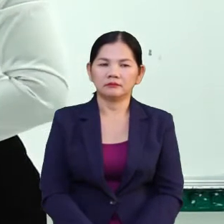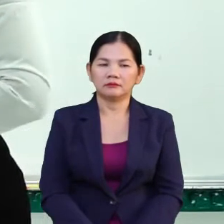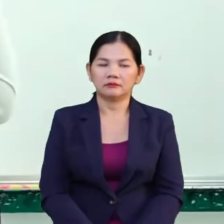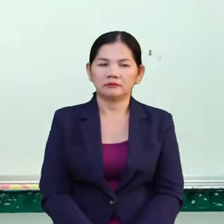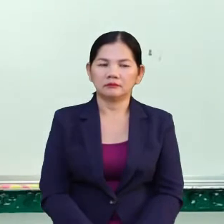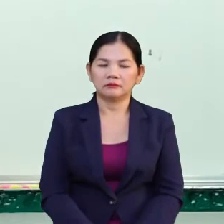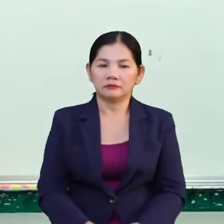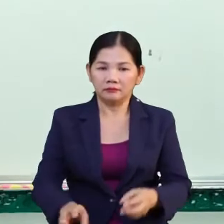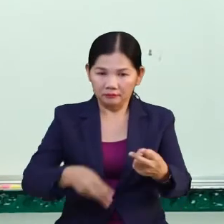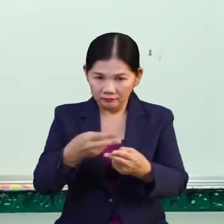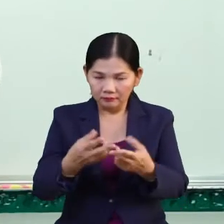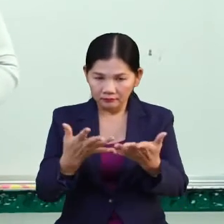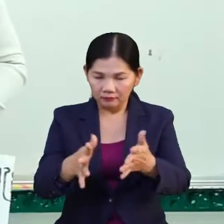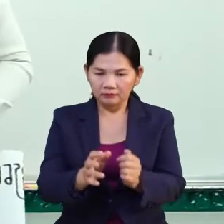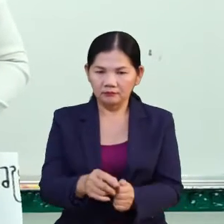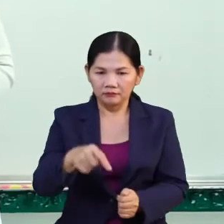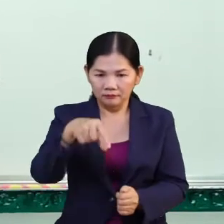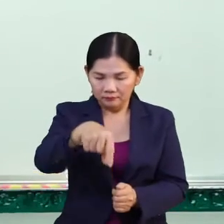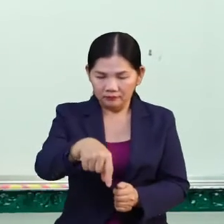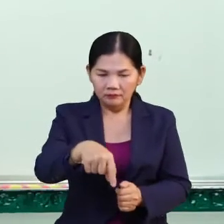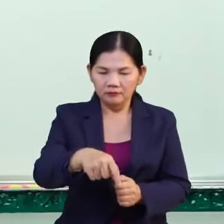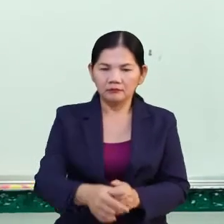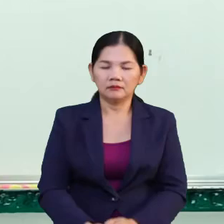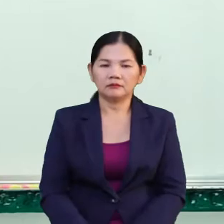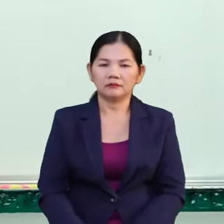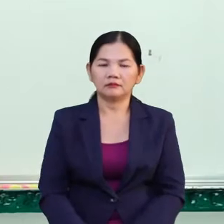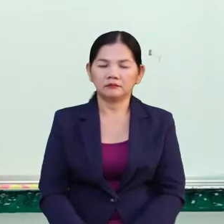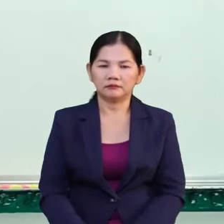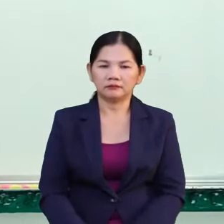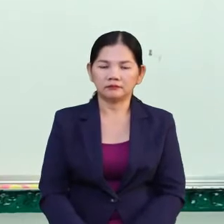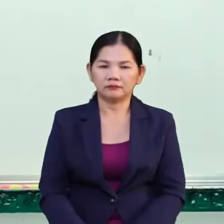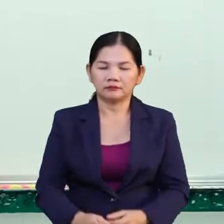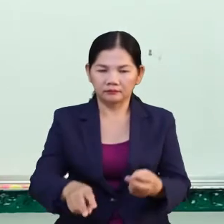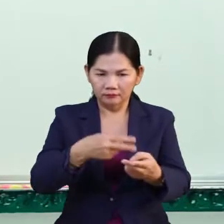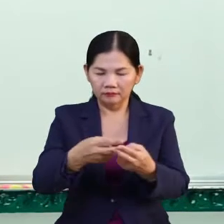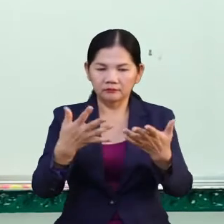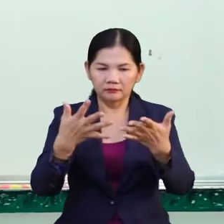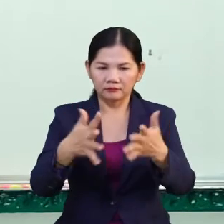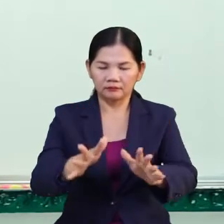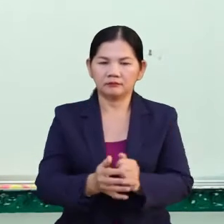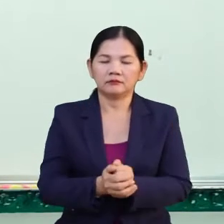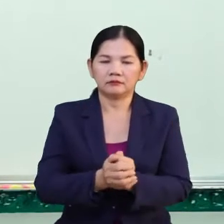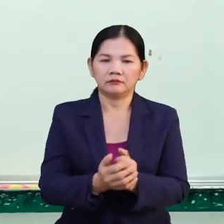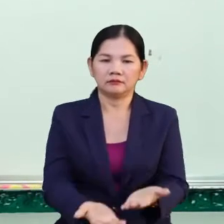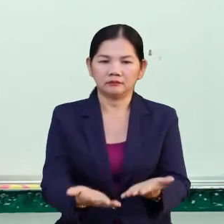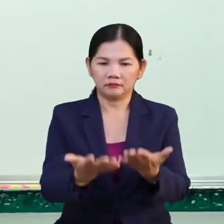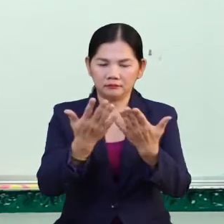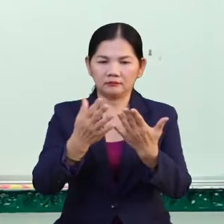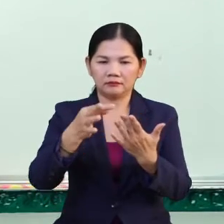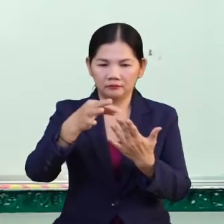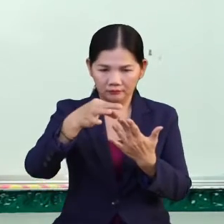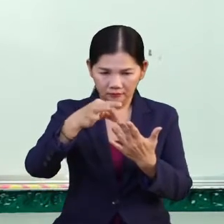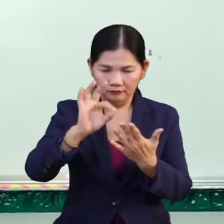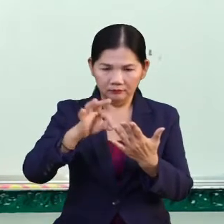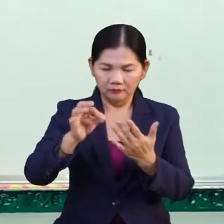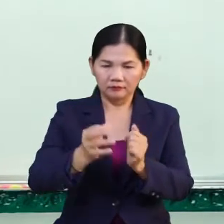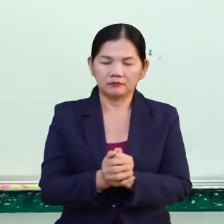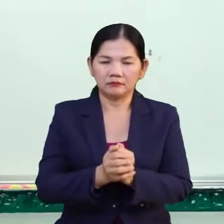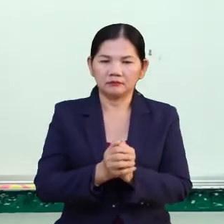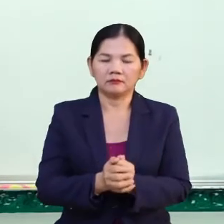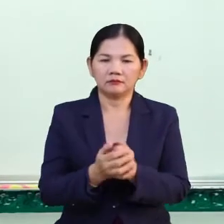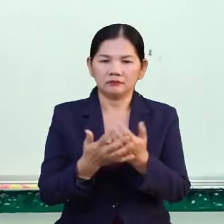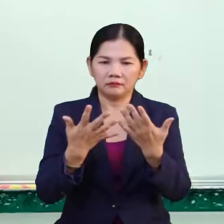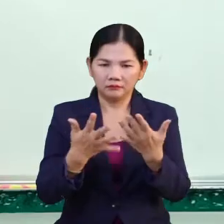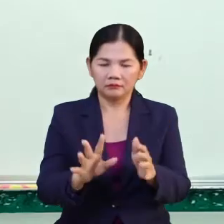ចាកូនឆ្លើយរួចរាល់នៅសំណួរកកូនចាឥឡូវបើកូនឆ្លើយរួចរាល់ហើយយើងមកទៀងទាត់គ្នាថាតើចាចម្លើយដែលកូន